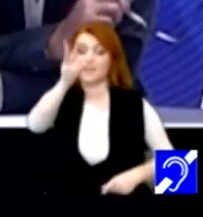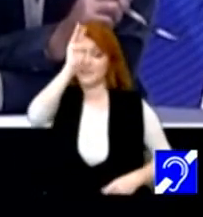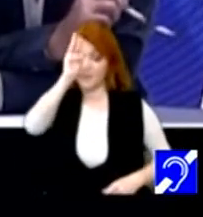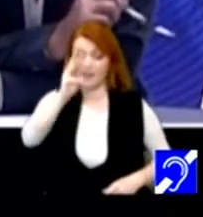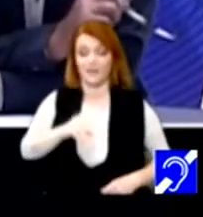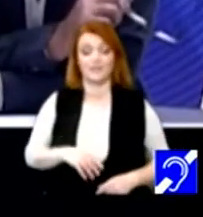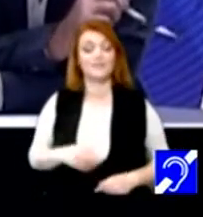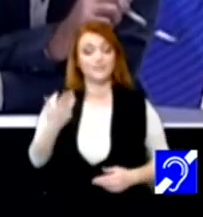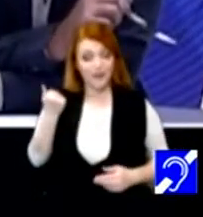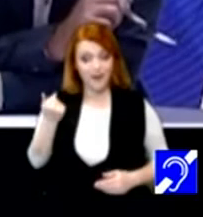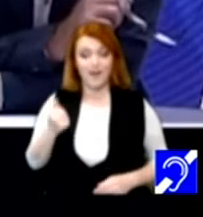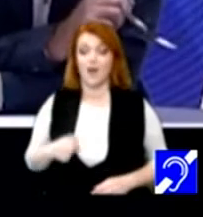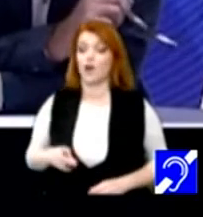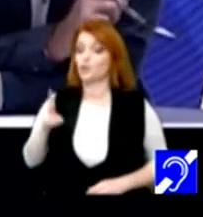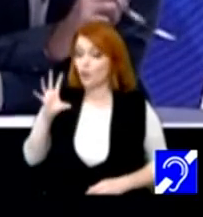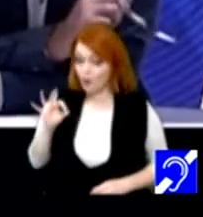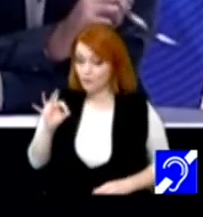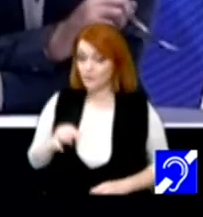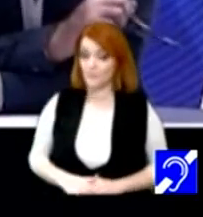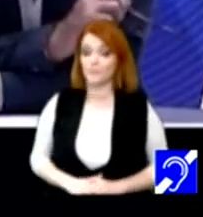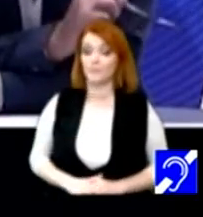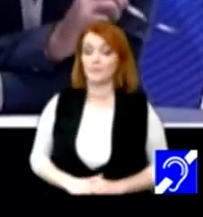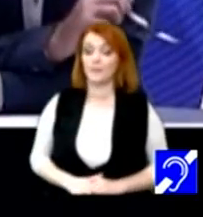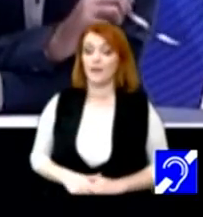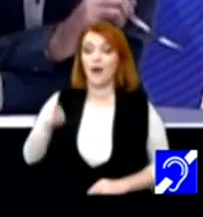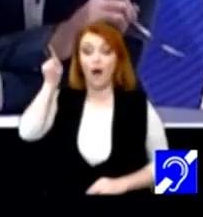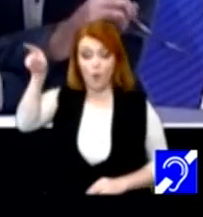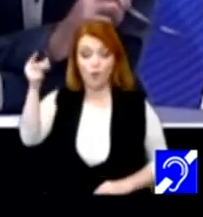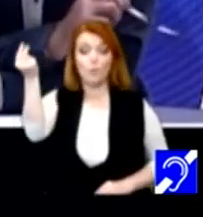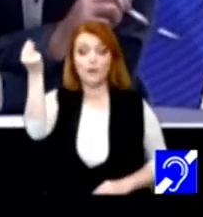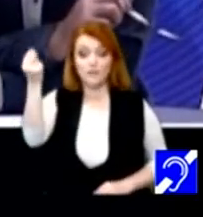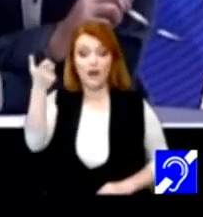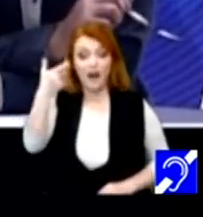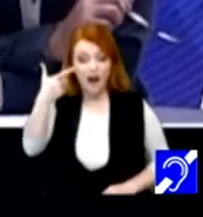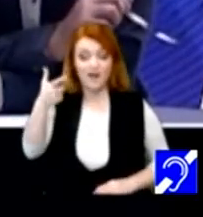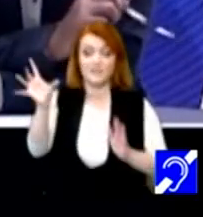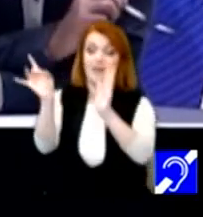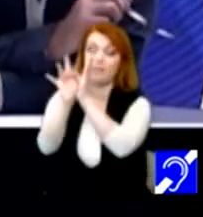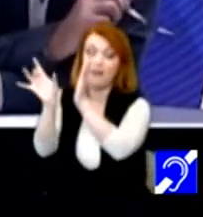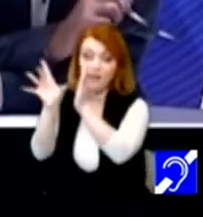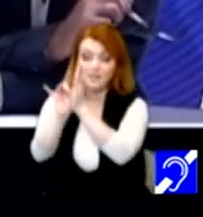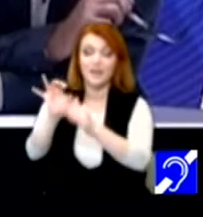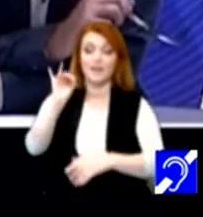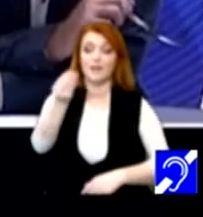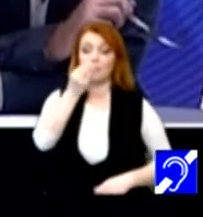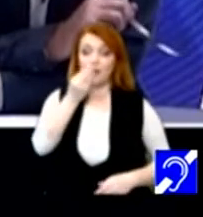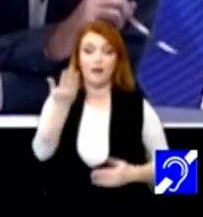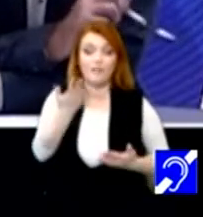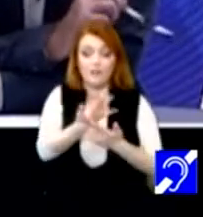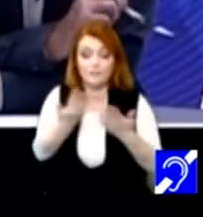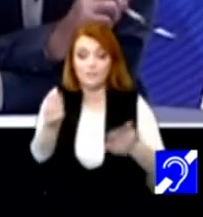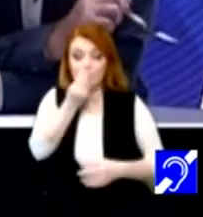stânga Nistrului a unui leu totuși este mai mare. Ce am în vedere? Acolo prețul la gaz, prețul la energie electrică, prețul la anumite